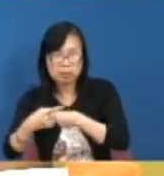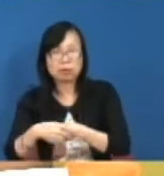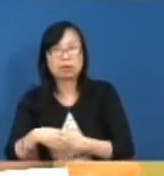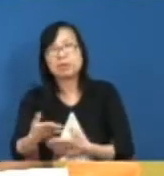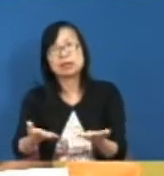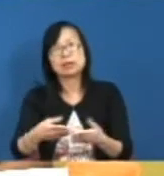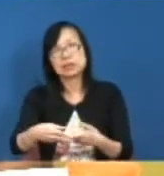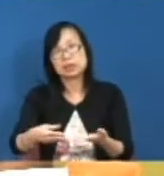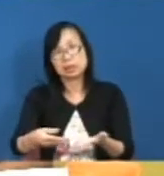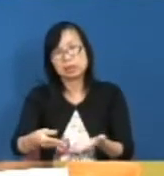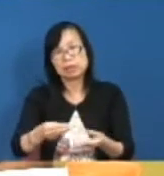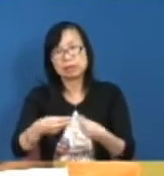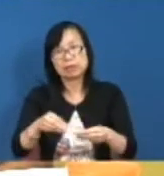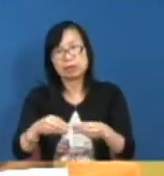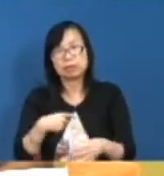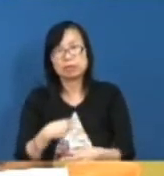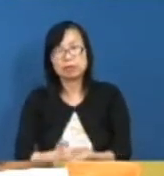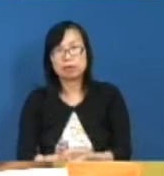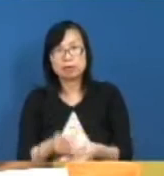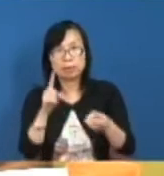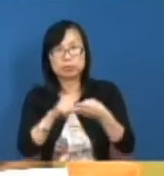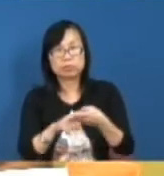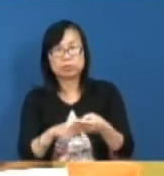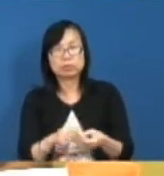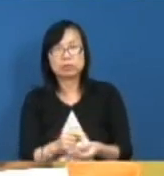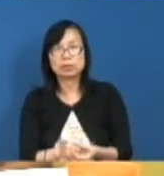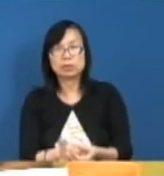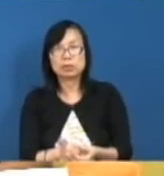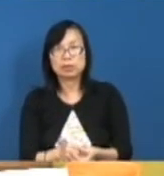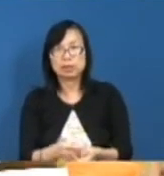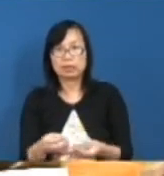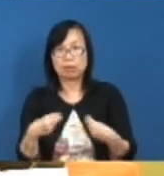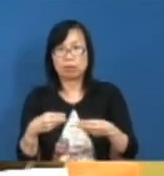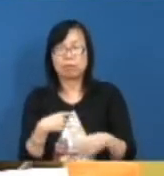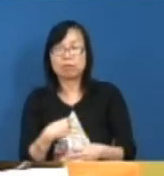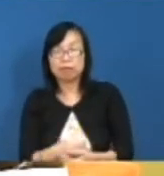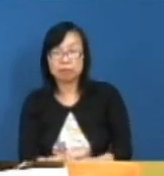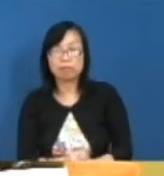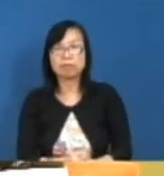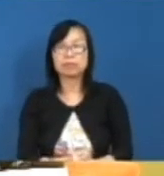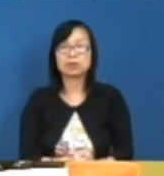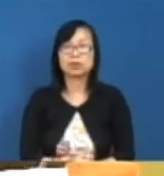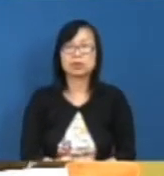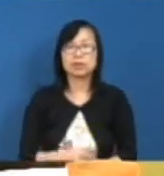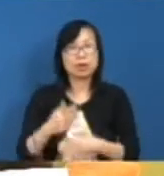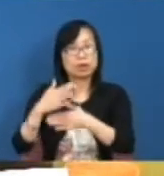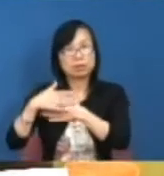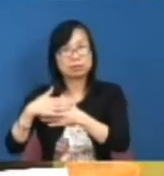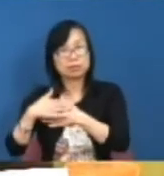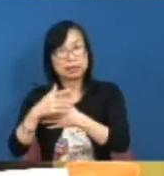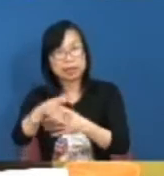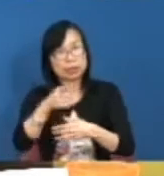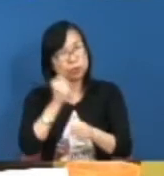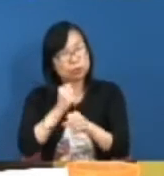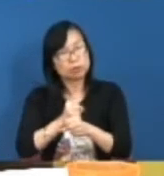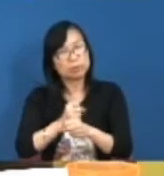即係我好想請教各位泛民嘅大哥大姐大，係咪？喂，咁你做咗乜嘢嘢係其他人可以跟住你去